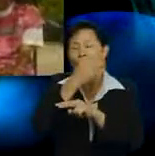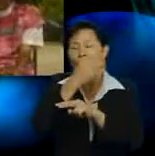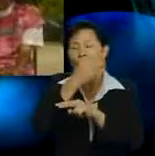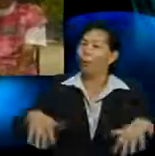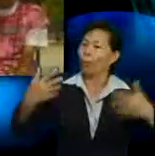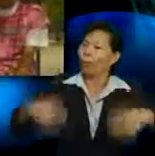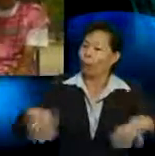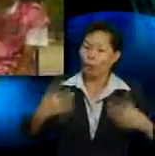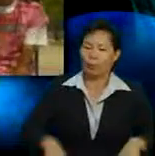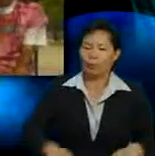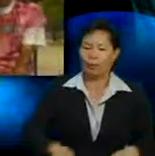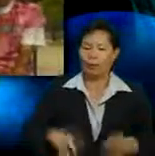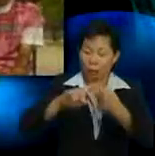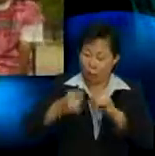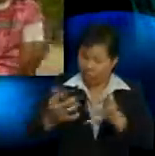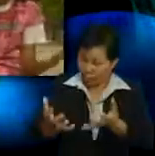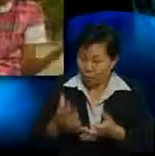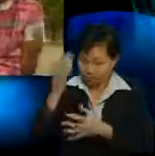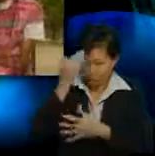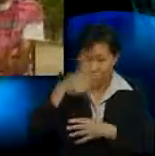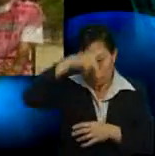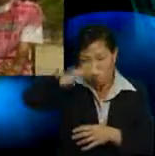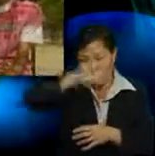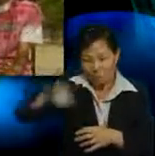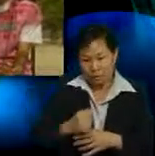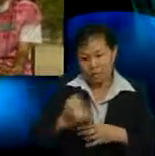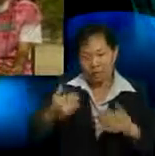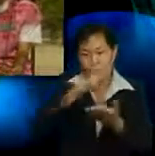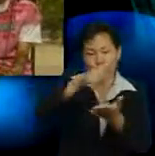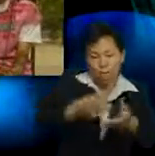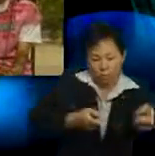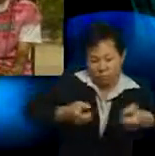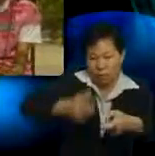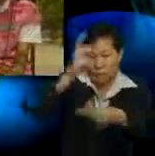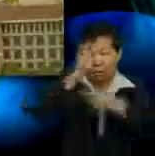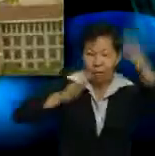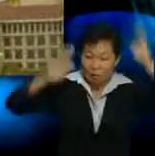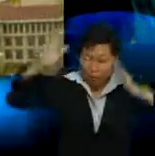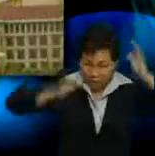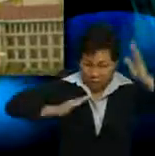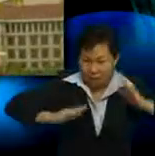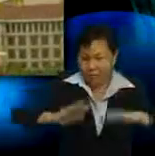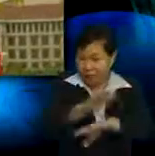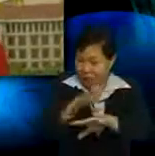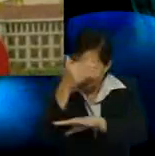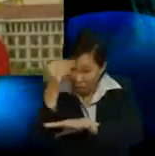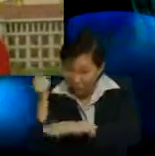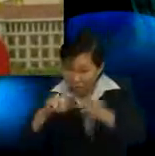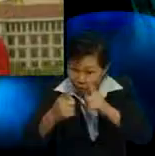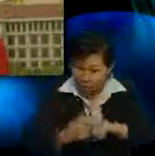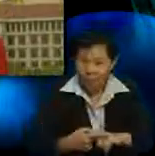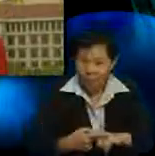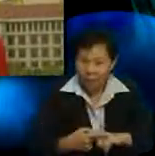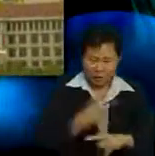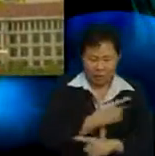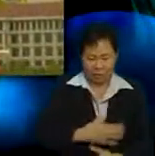menakjubkan. Kalau kawan-kawan nak tahu, Putrajaya merupakan pusat pentadbiran kerajaan Malaysia. Jangan lupa ya kawan-kawan, di samping